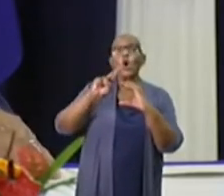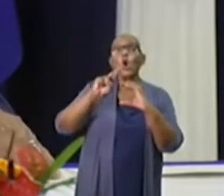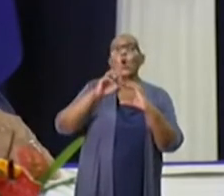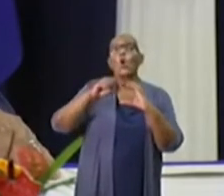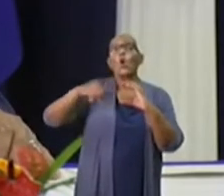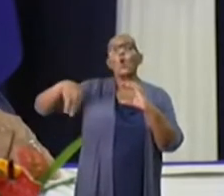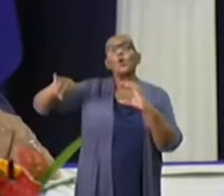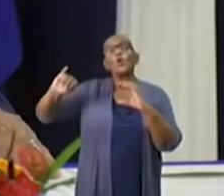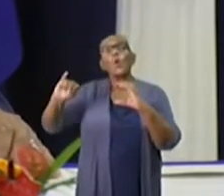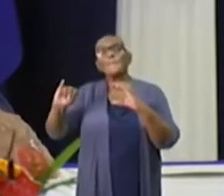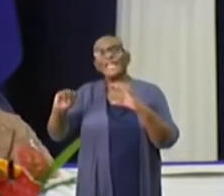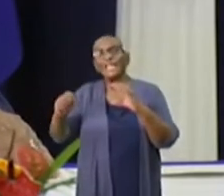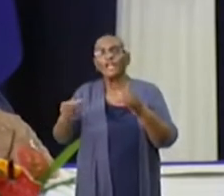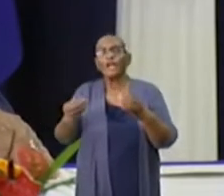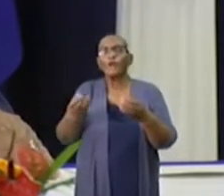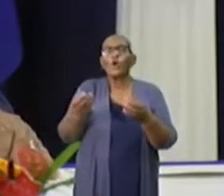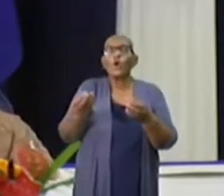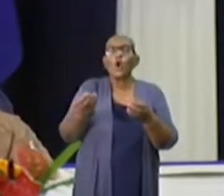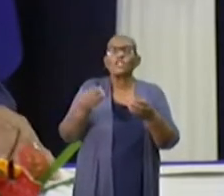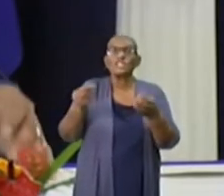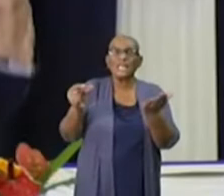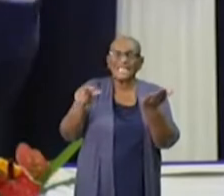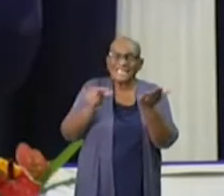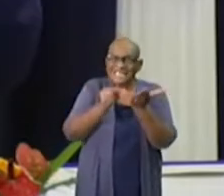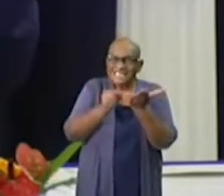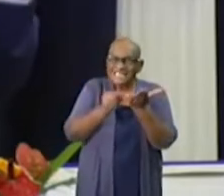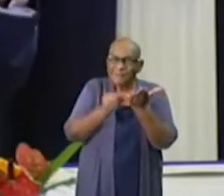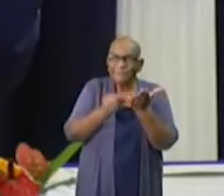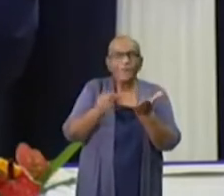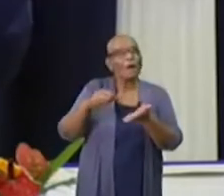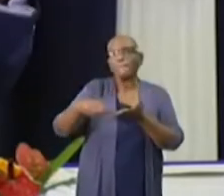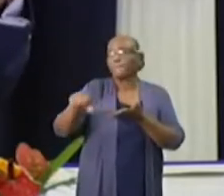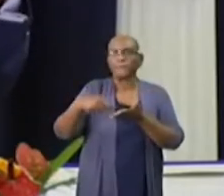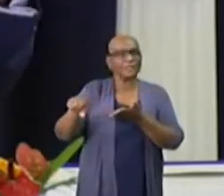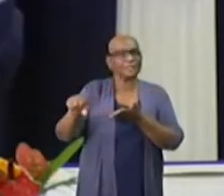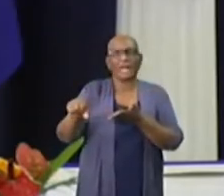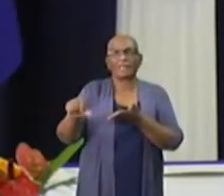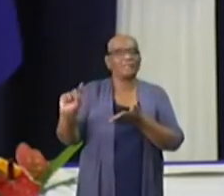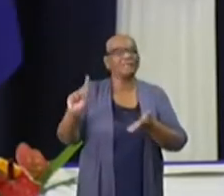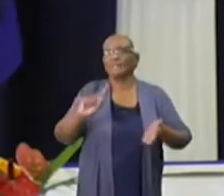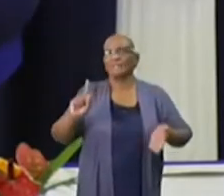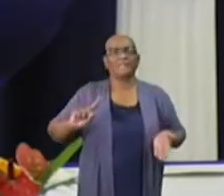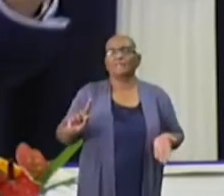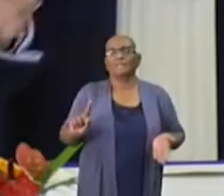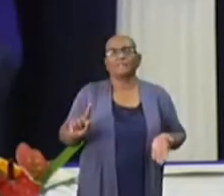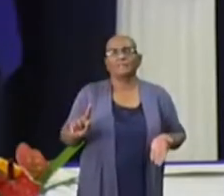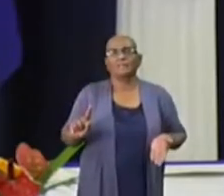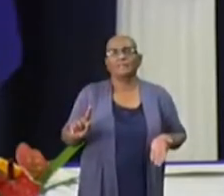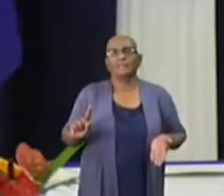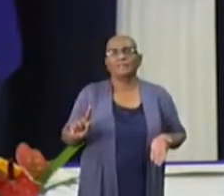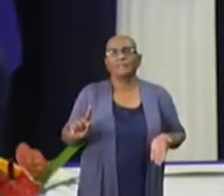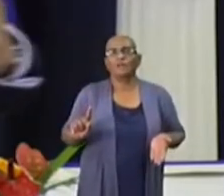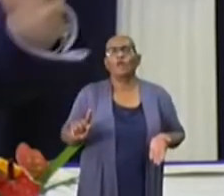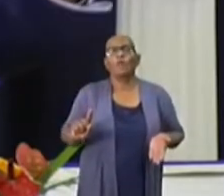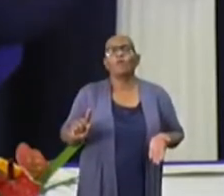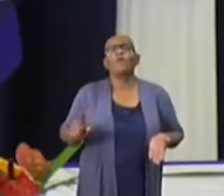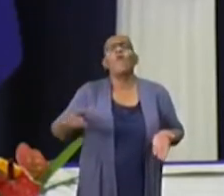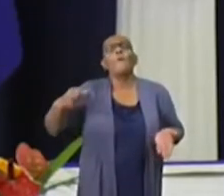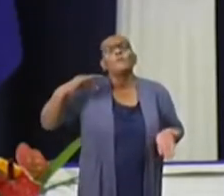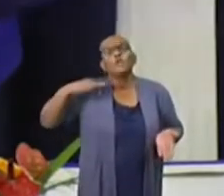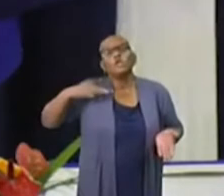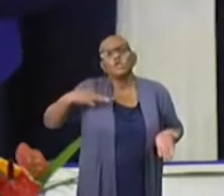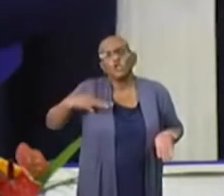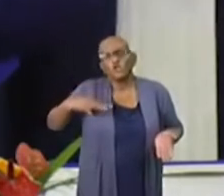worden bij het voeren van telefoongesprekken in die Caribbean Single Space. Want we zijn een space, een single